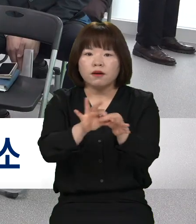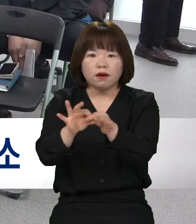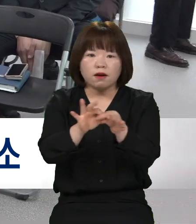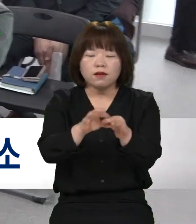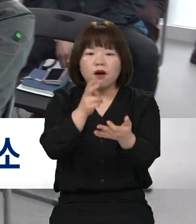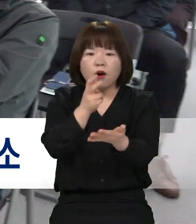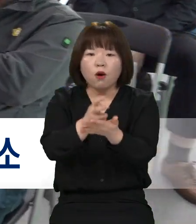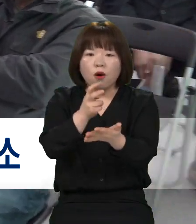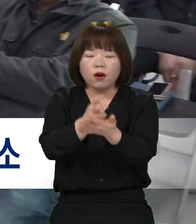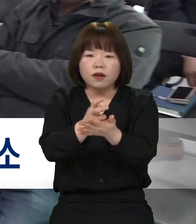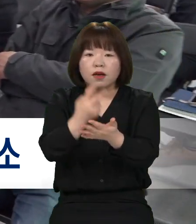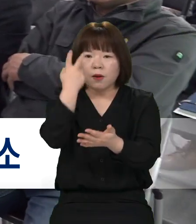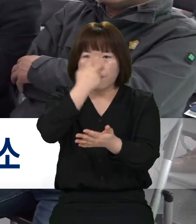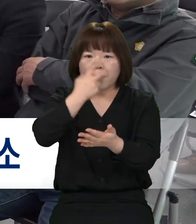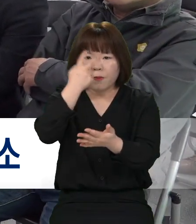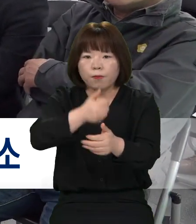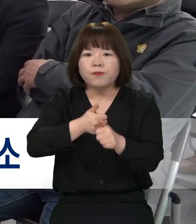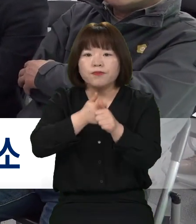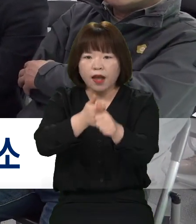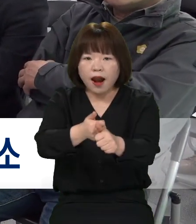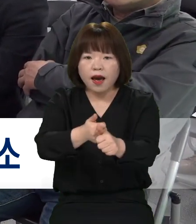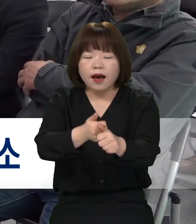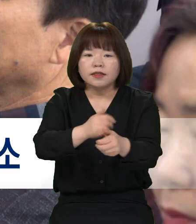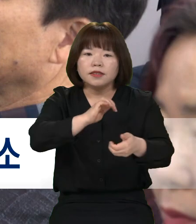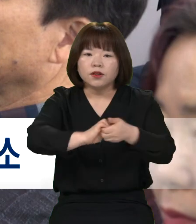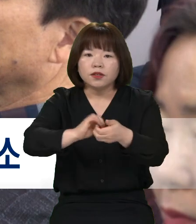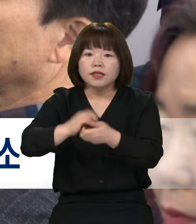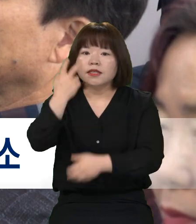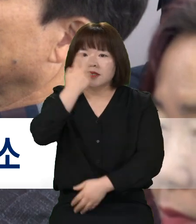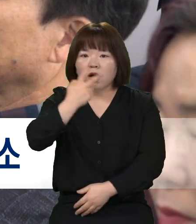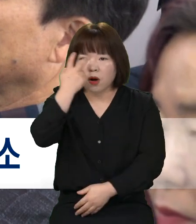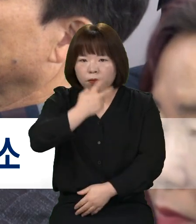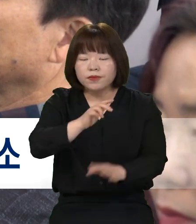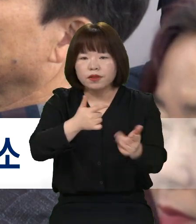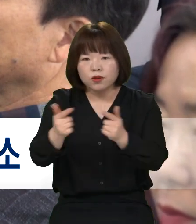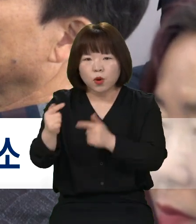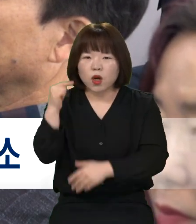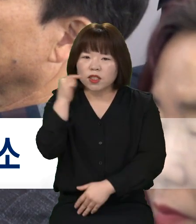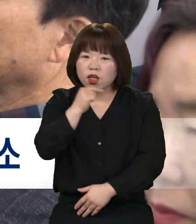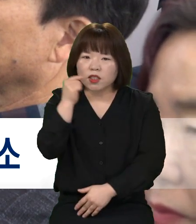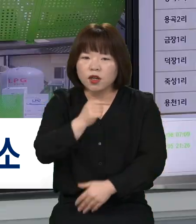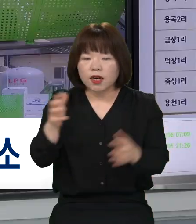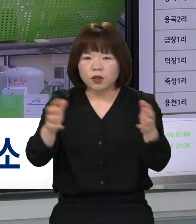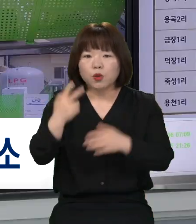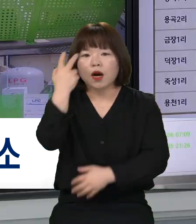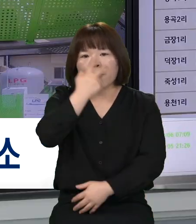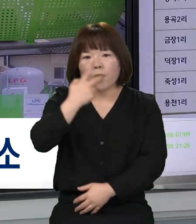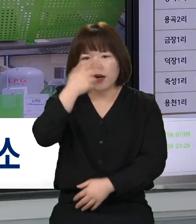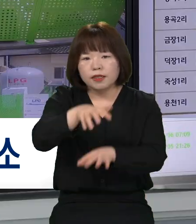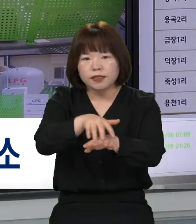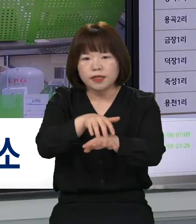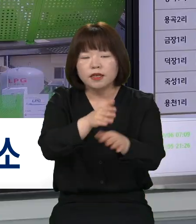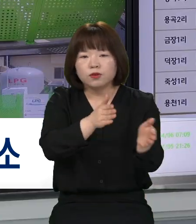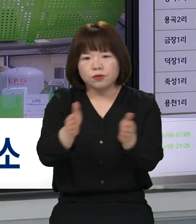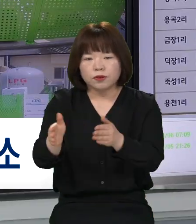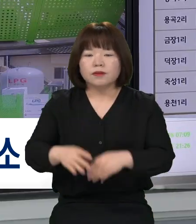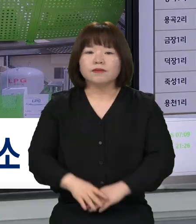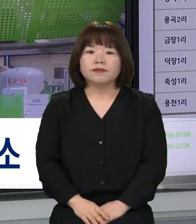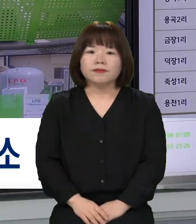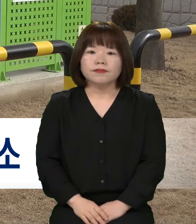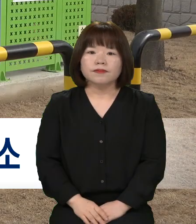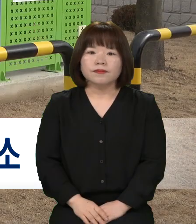연계해 관리 매뉴얼에 따른 정기 수시 점검 관제 모니터링 등으로 더욱 철저한 종합관리 체계를